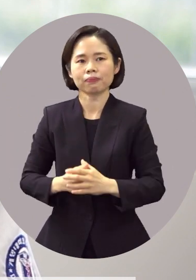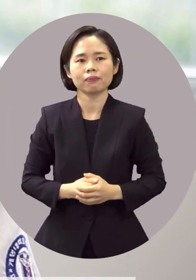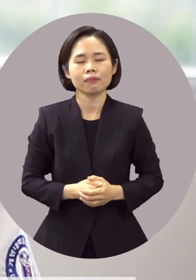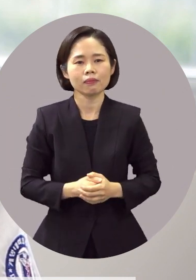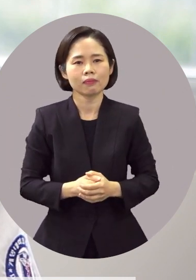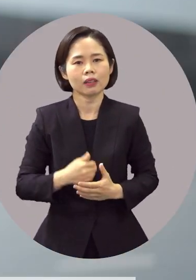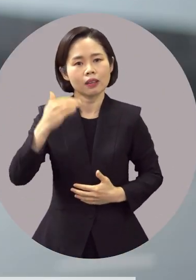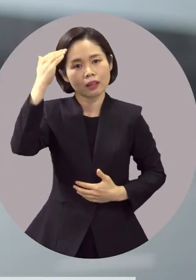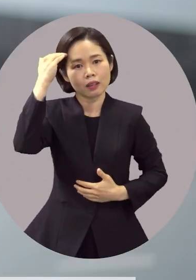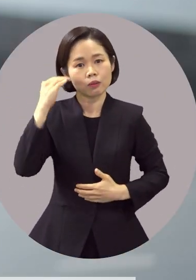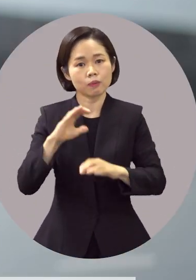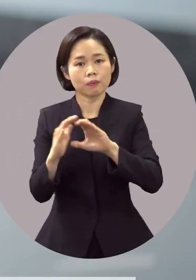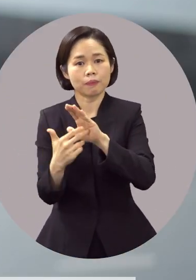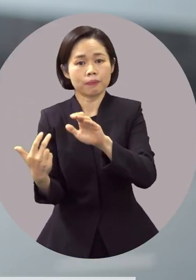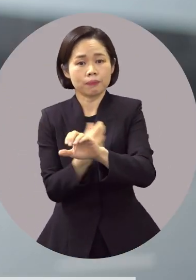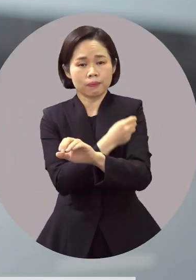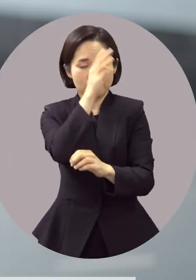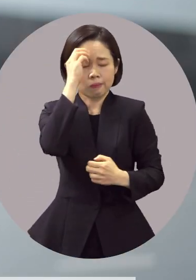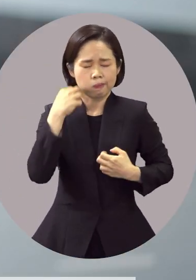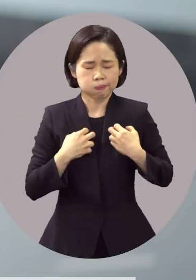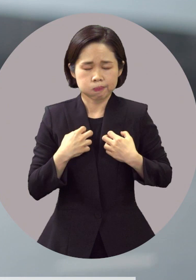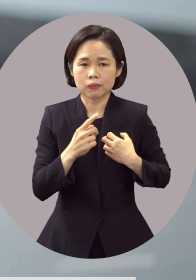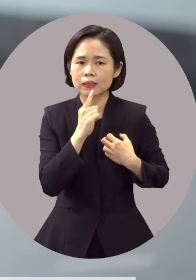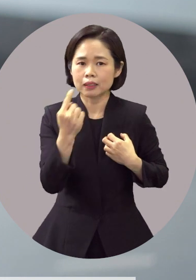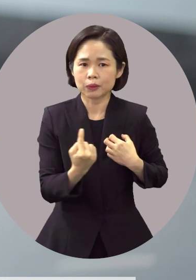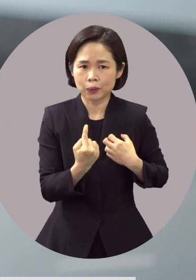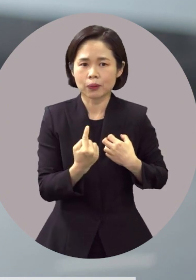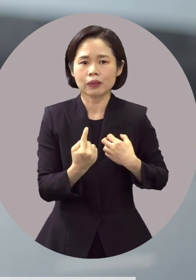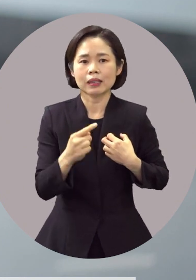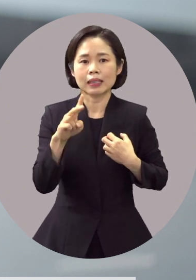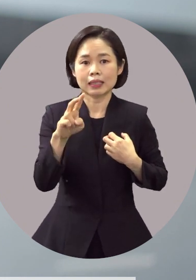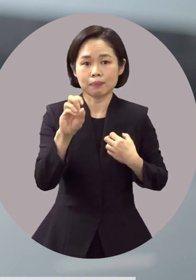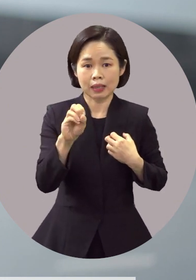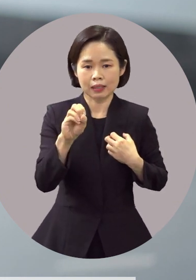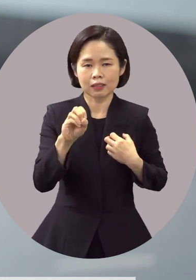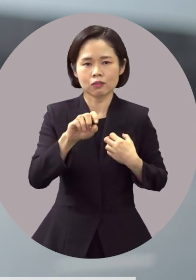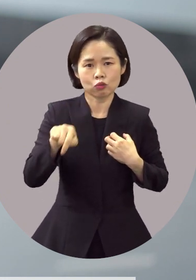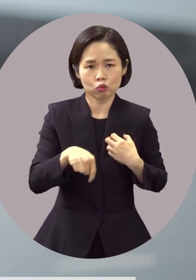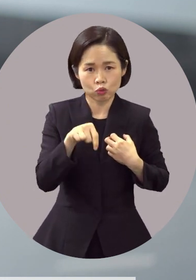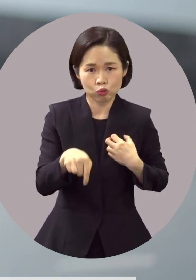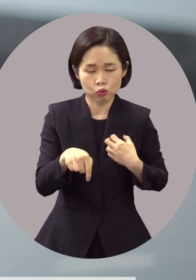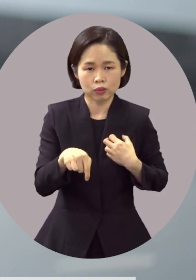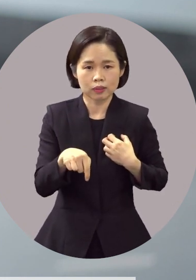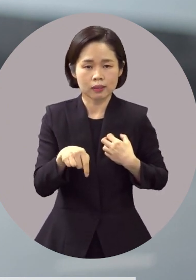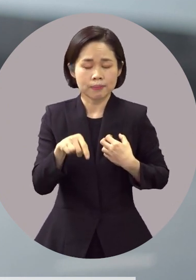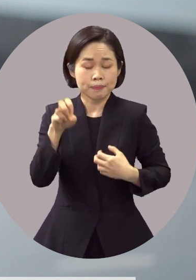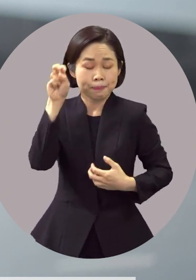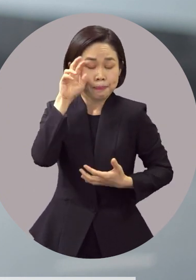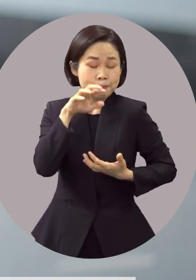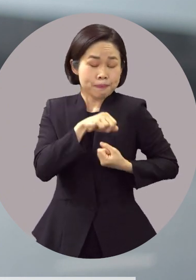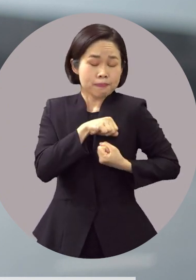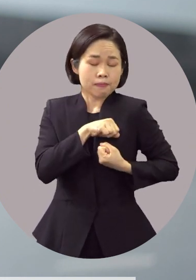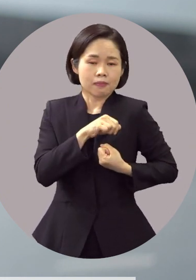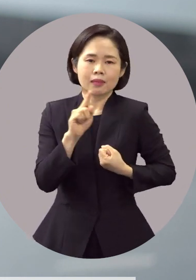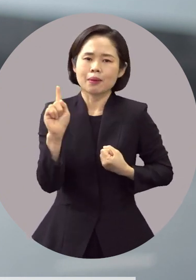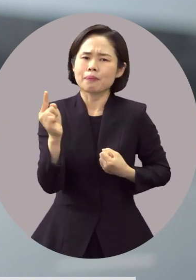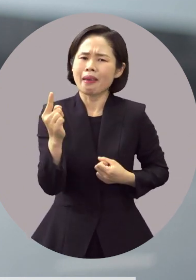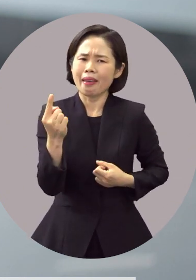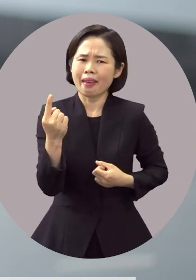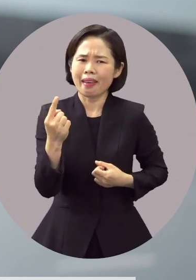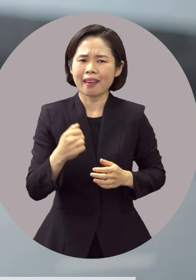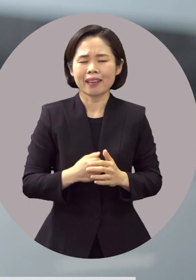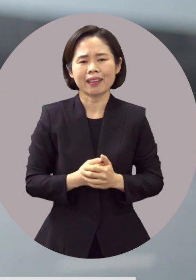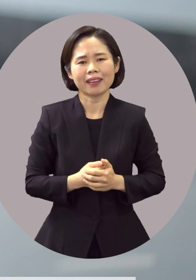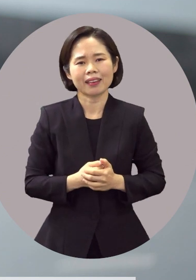보고가 되었습니다. 국내 코로나 백신 관련 부작용 보고 22만 건 중 급성 심장 사망이 그 당시에